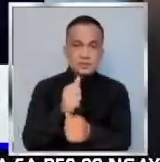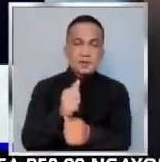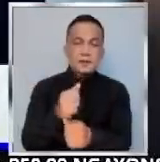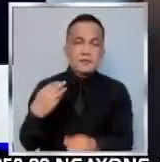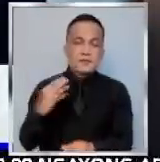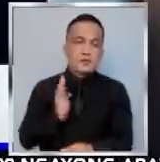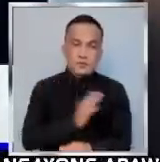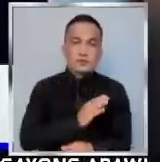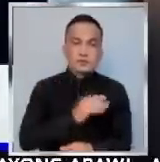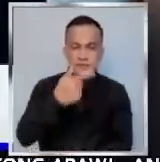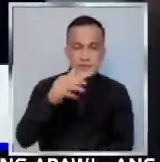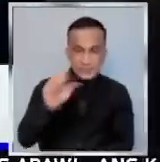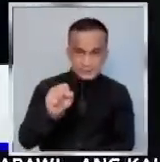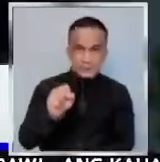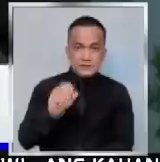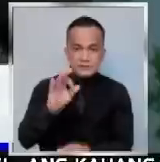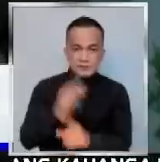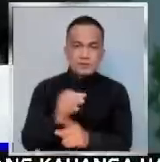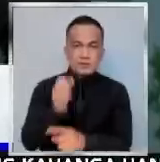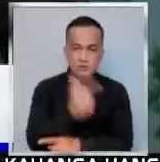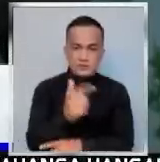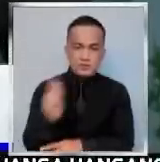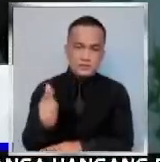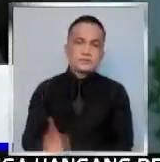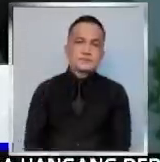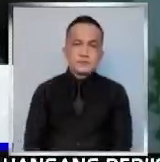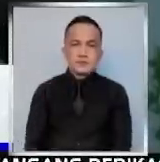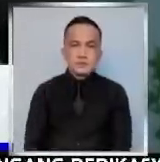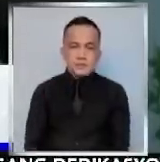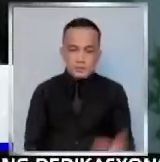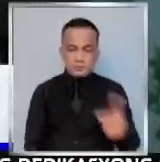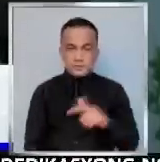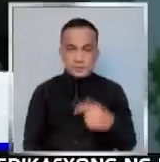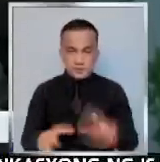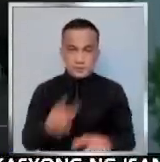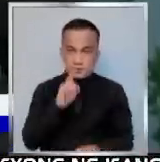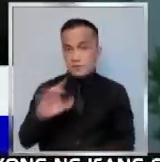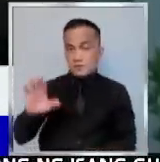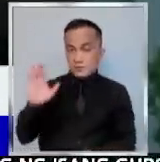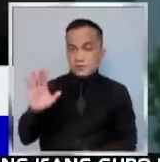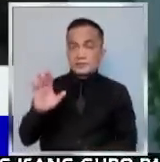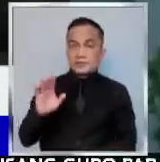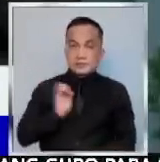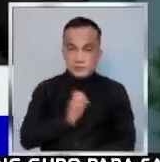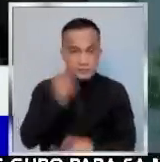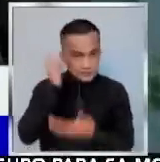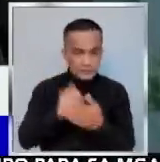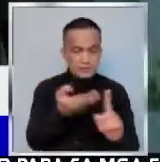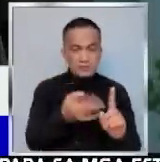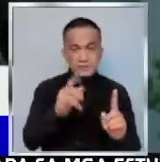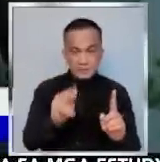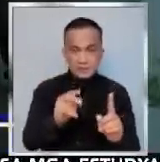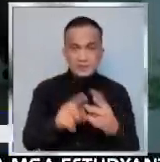GSIS, Pebrero 2020. Pagkatapos na makapanumpa, sinimulan na rin agad ni Executive Secretary Bersamin ang kanyang